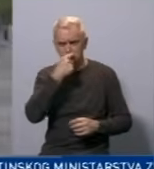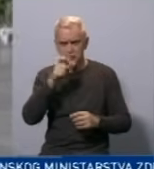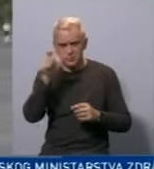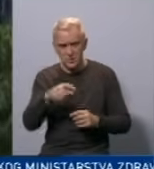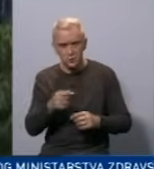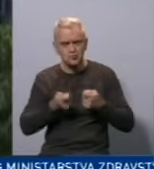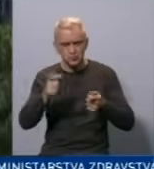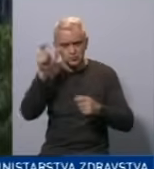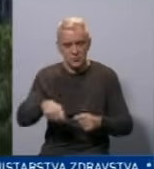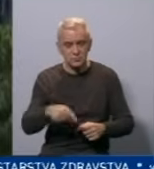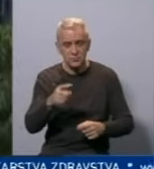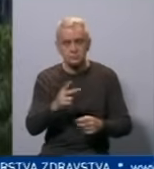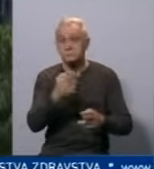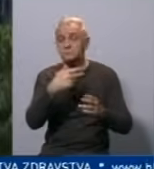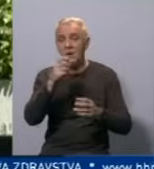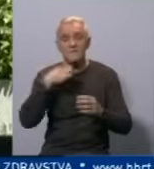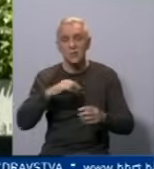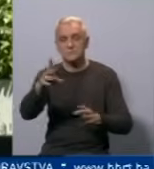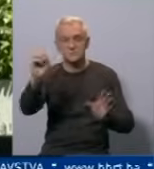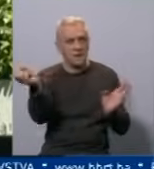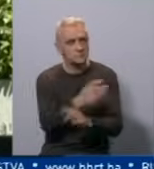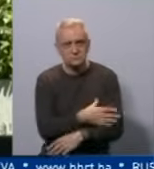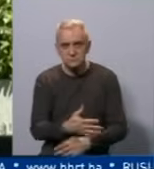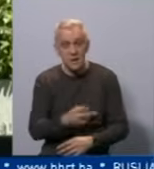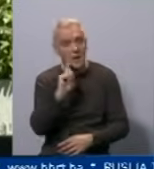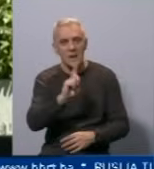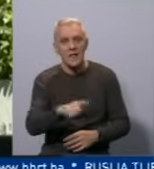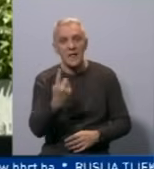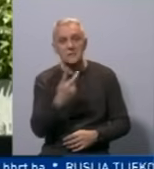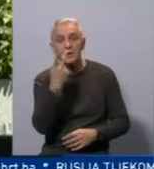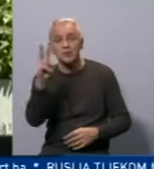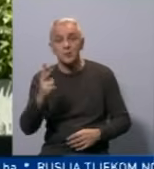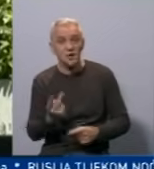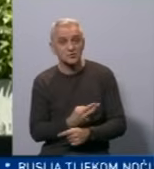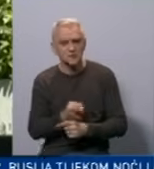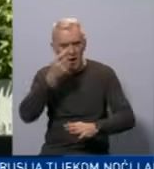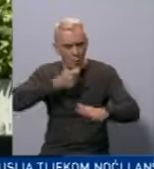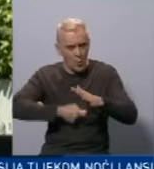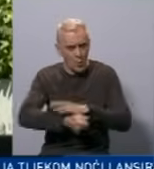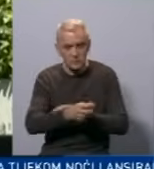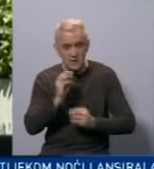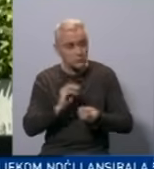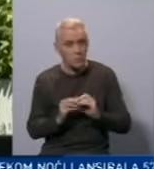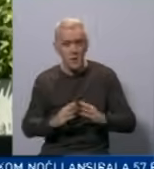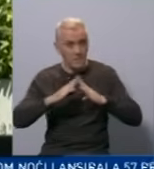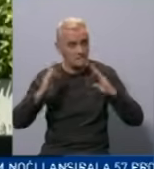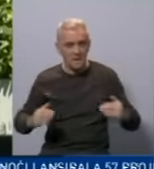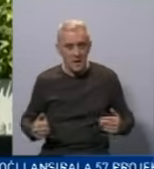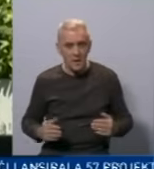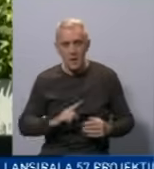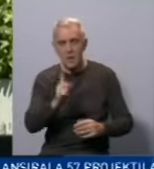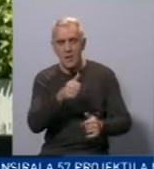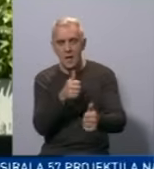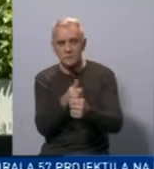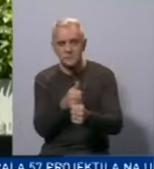ovoj zemlji, odstranjeno je sa funkcije. Nijedna druga država, iako je korupcija u sudovima problem širom Balkana, nije slijedila